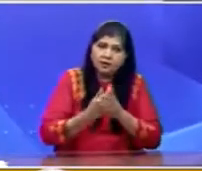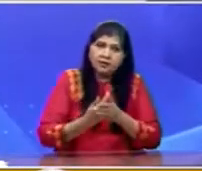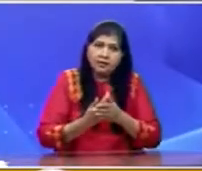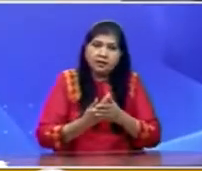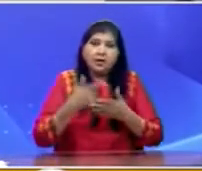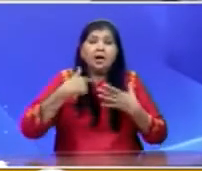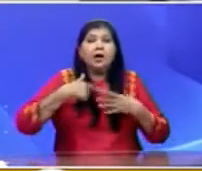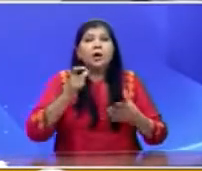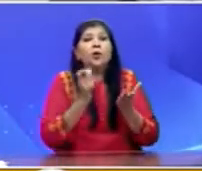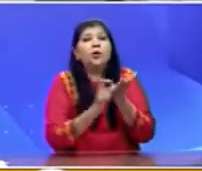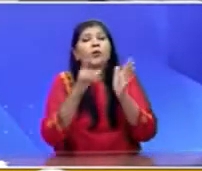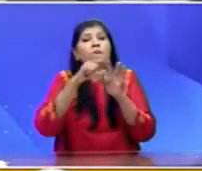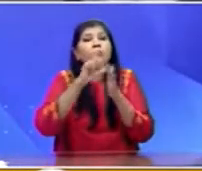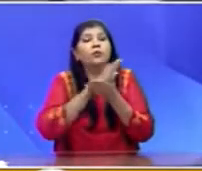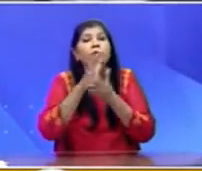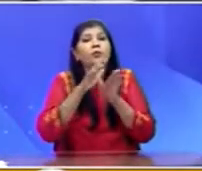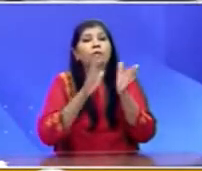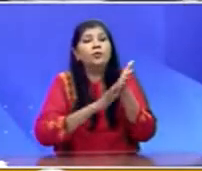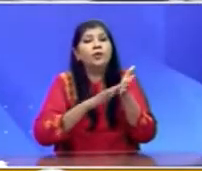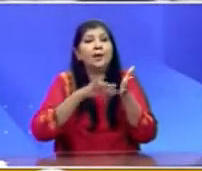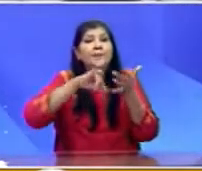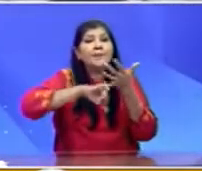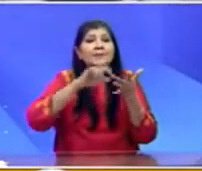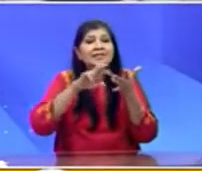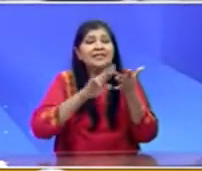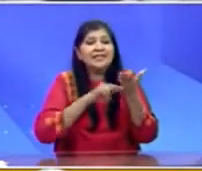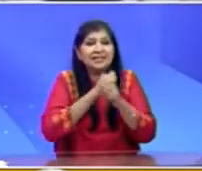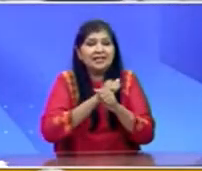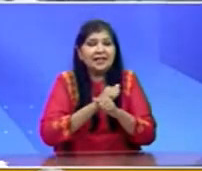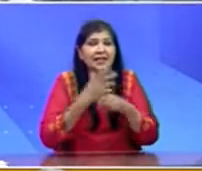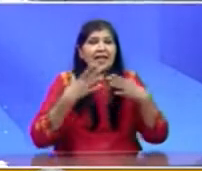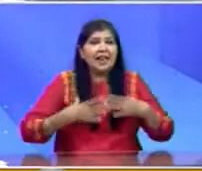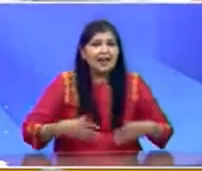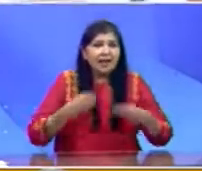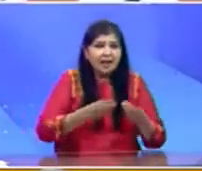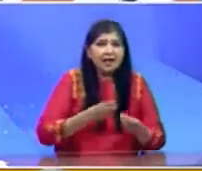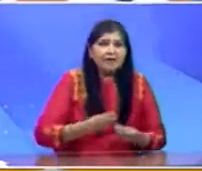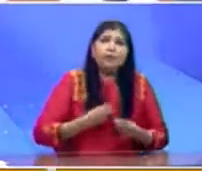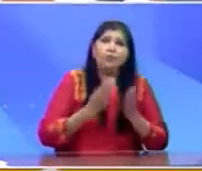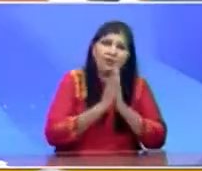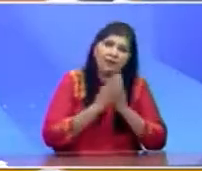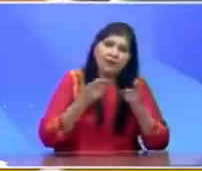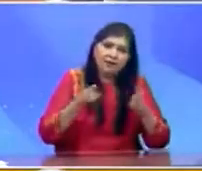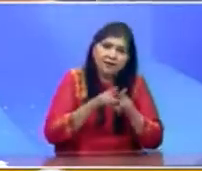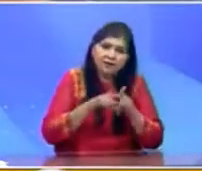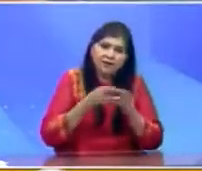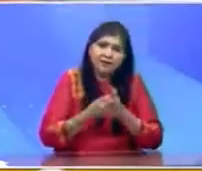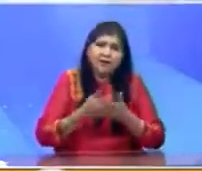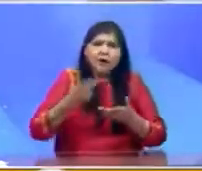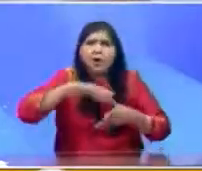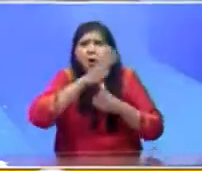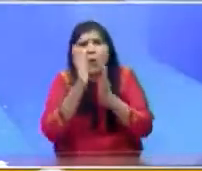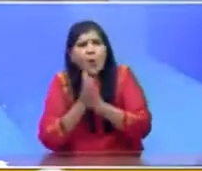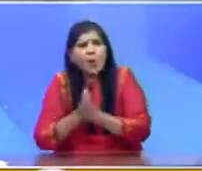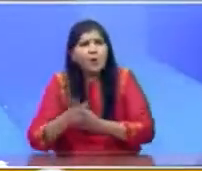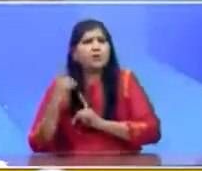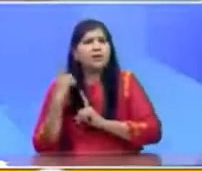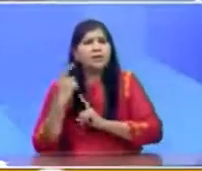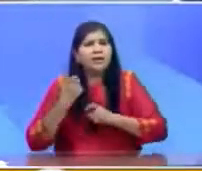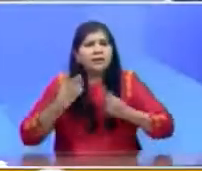शहीद उधम सिंह जी की शहादत को नमन करते हैं। मैं से अन्य सभी महान क्रांतिकारियों